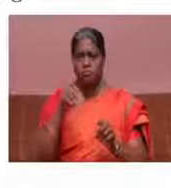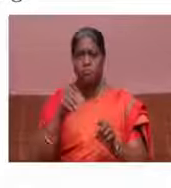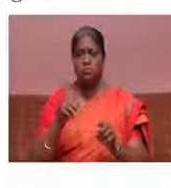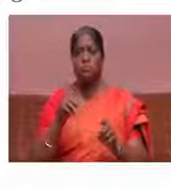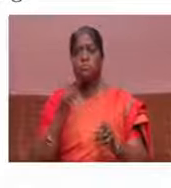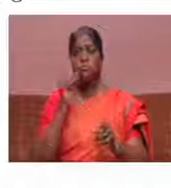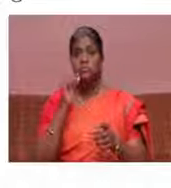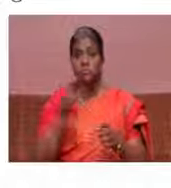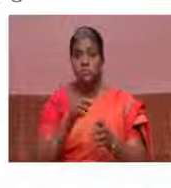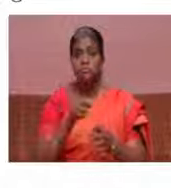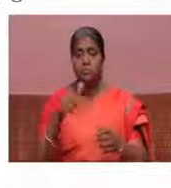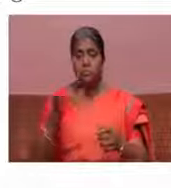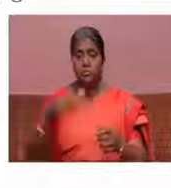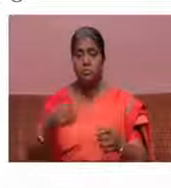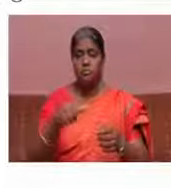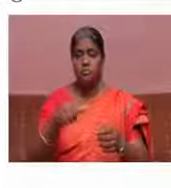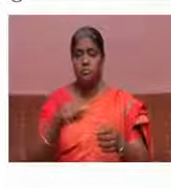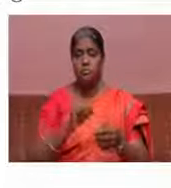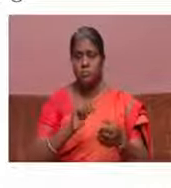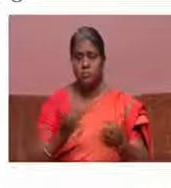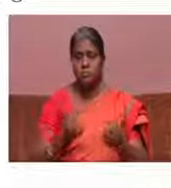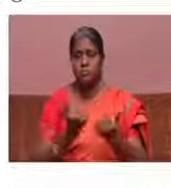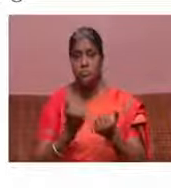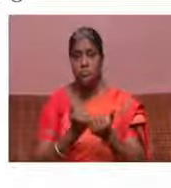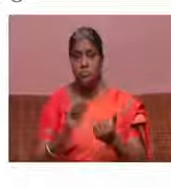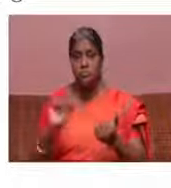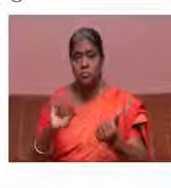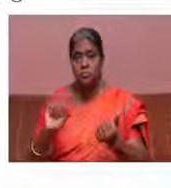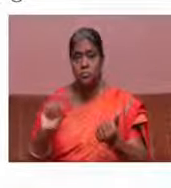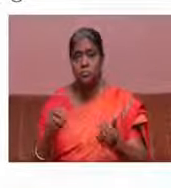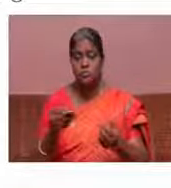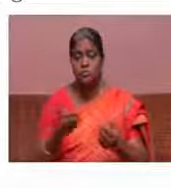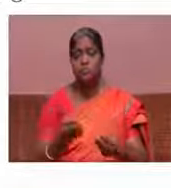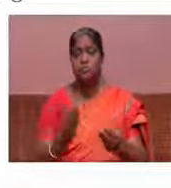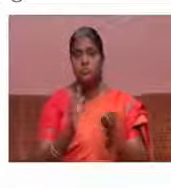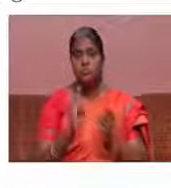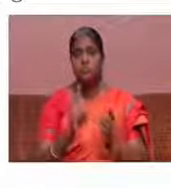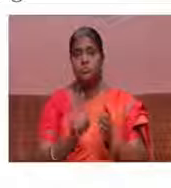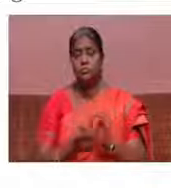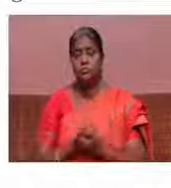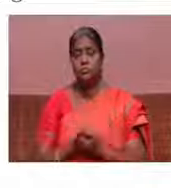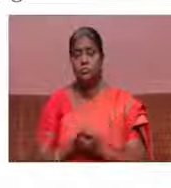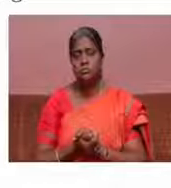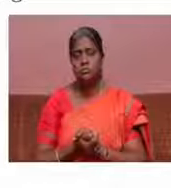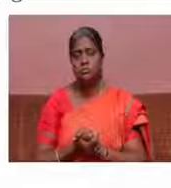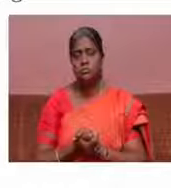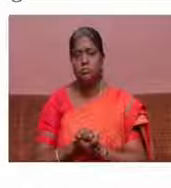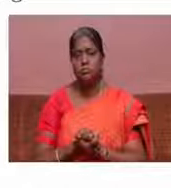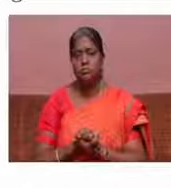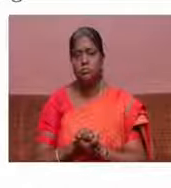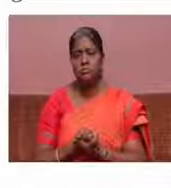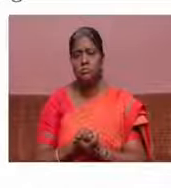மூலமாக அவர்களின் கையொப்பம் உரிய இடத்தில் அளிக்க உதவி செய்ய வேண்டும்.